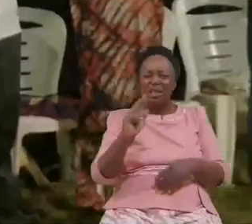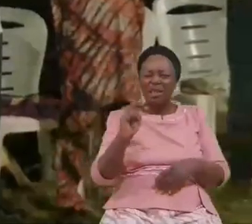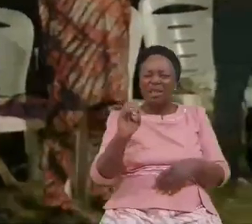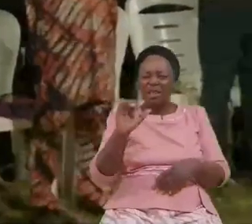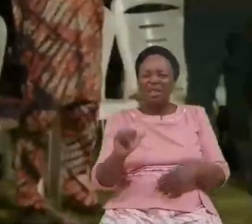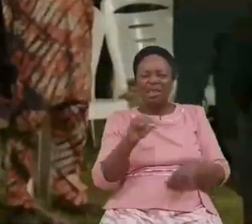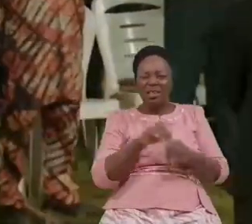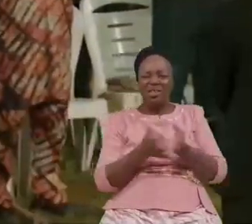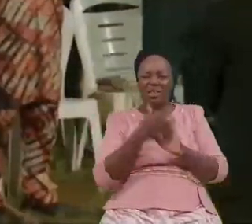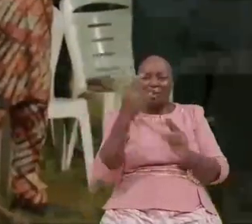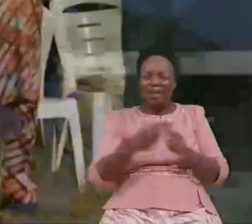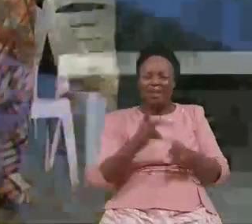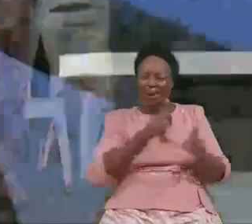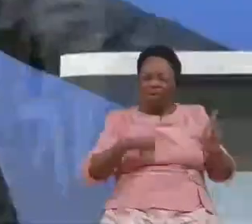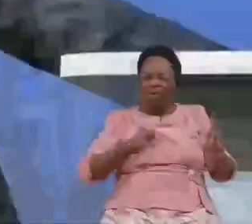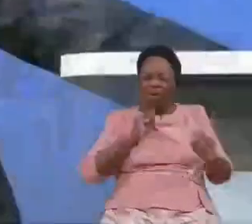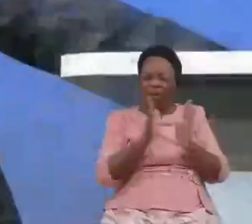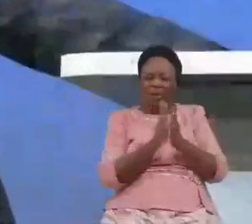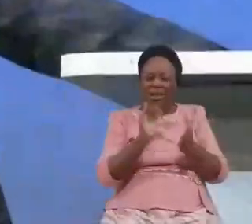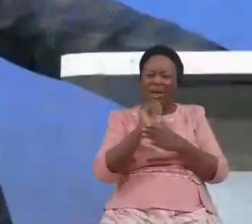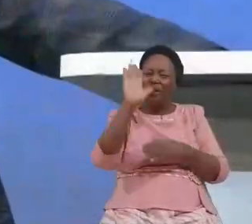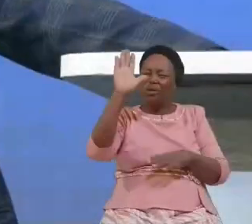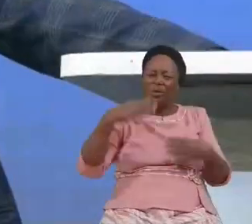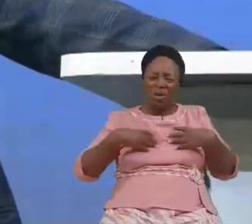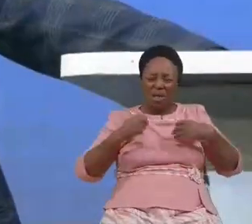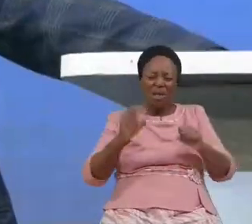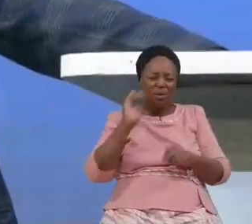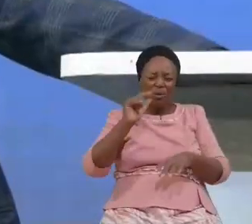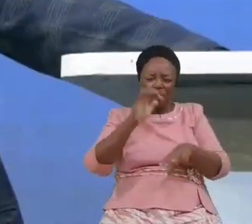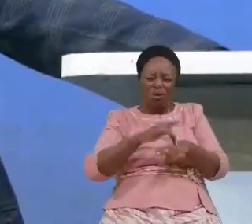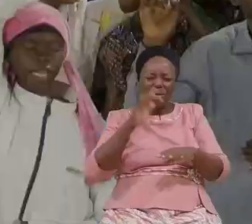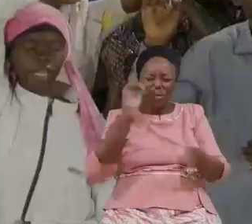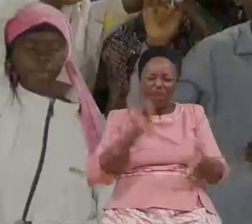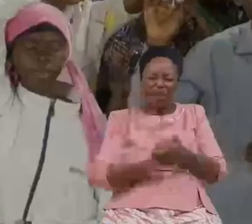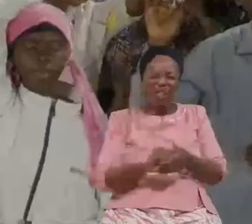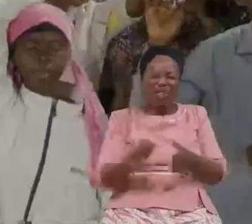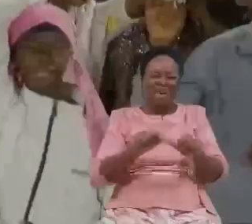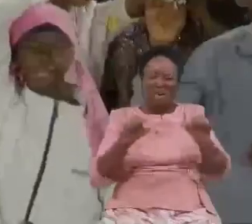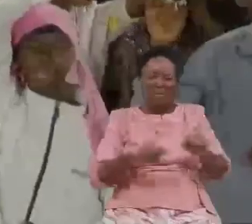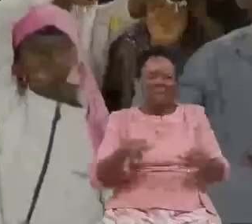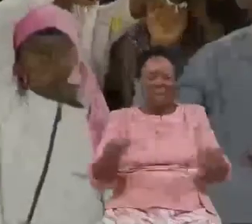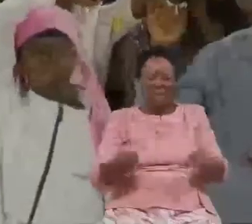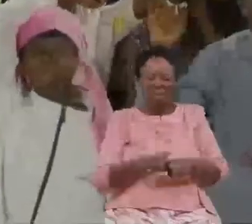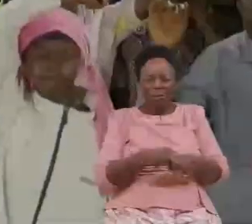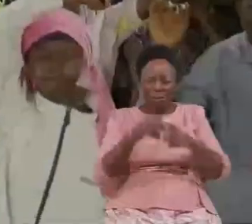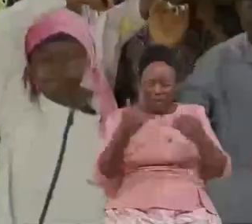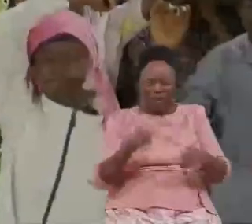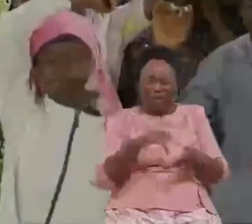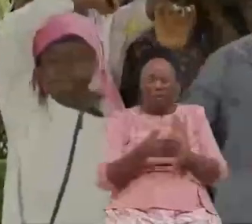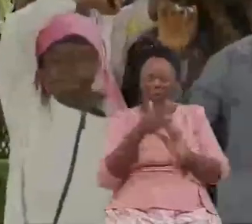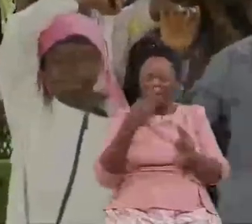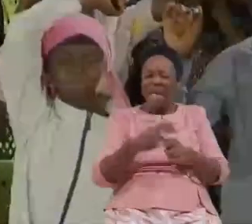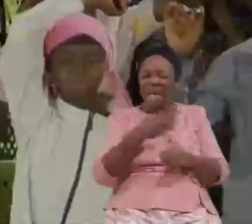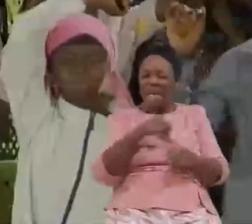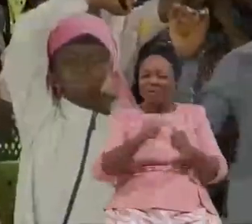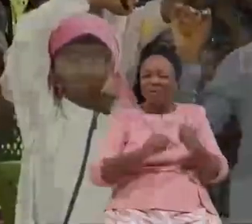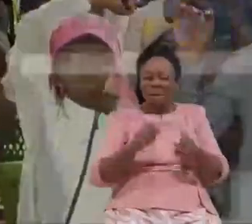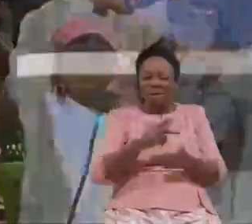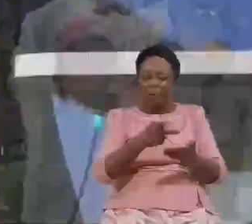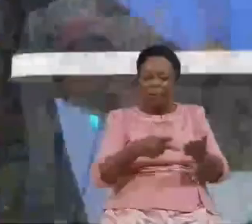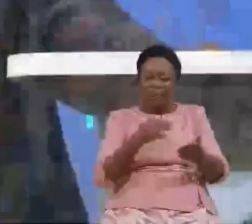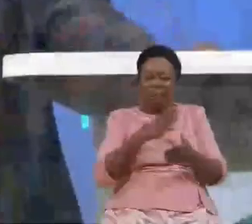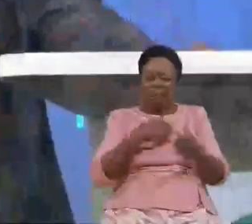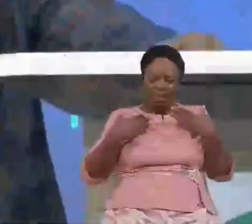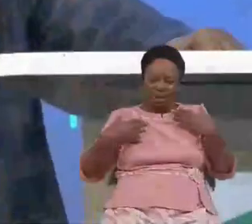je prie que ta guérison touche ce domaine maintenant toutes parties de leur vie